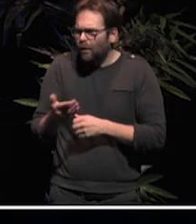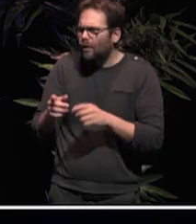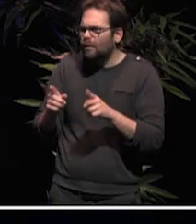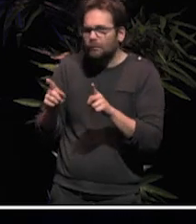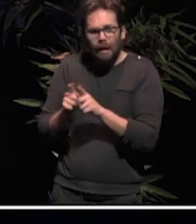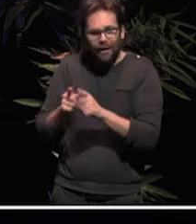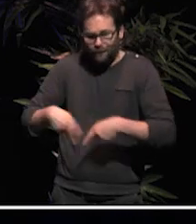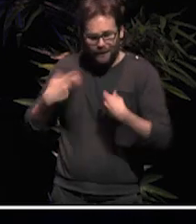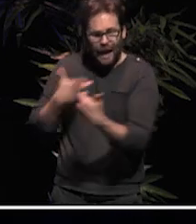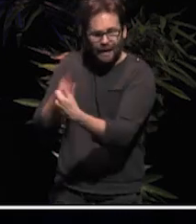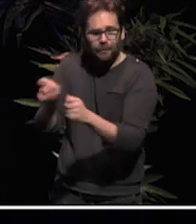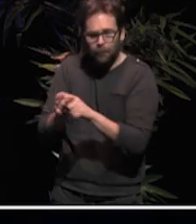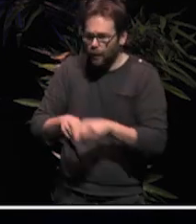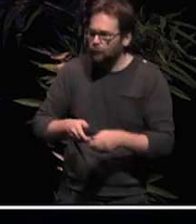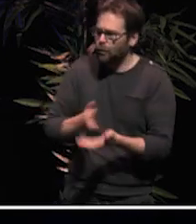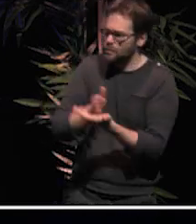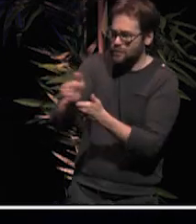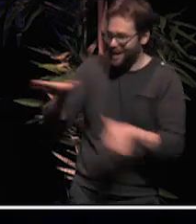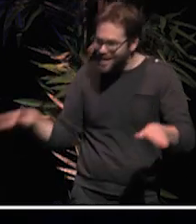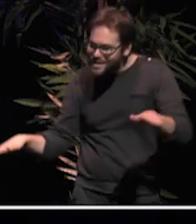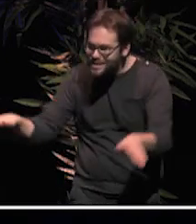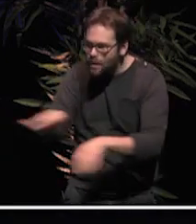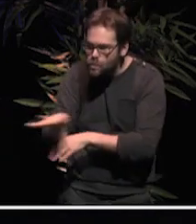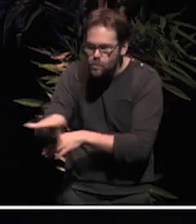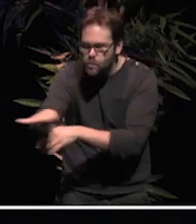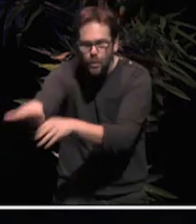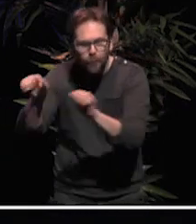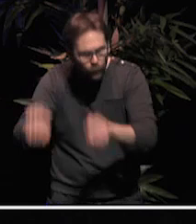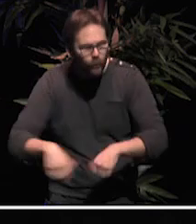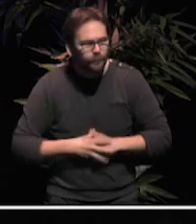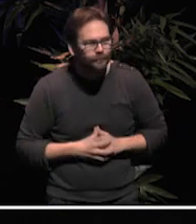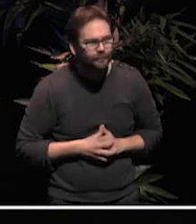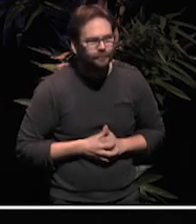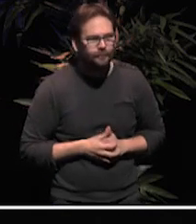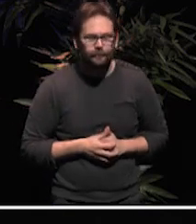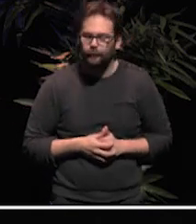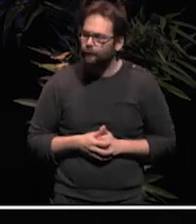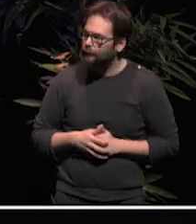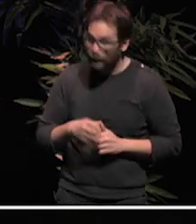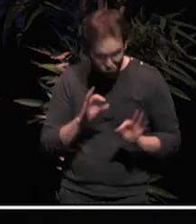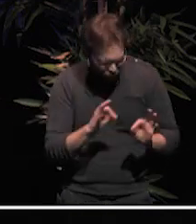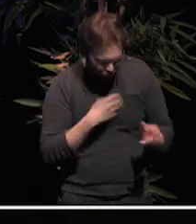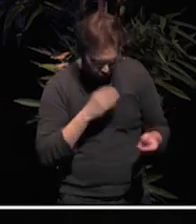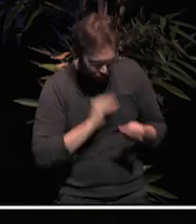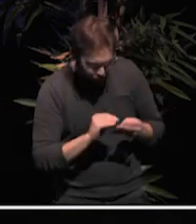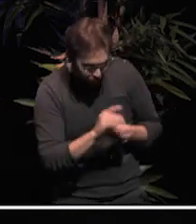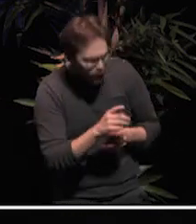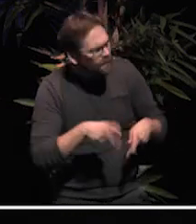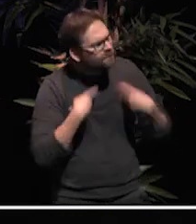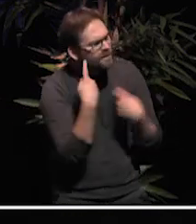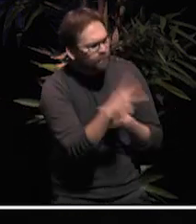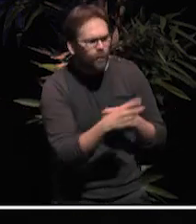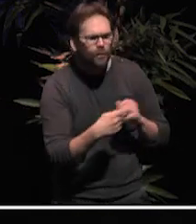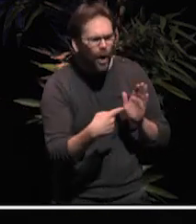adapter à la vie, être en déséquilibre contrôlé pour être créateur de sa vie. Une question me vient là, à partir de quel moment dans votre vie vous vous